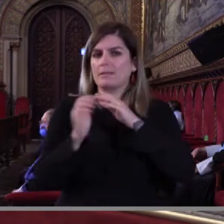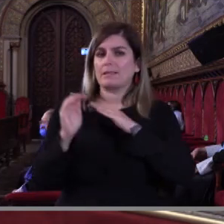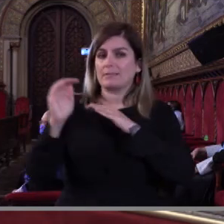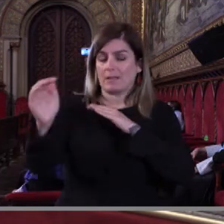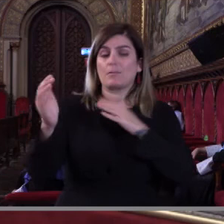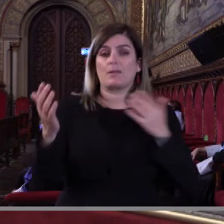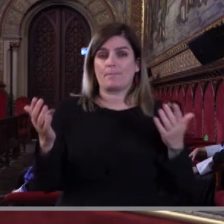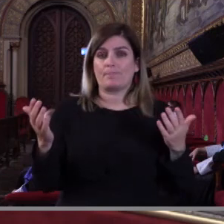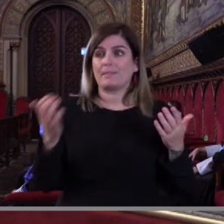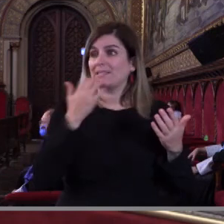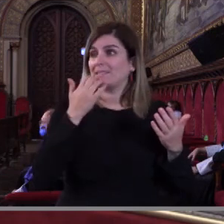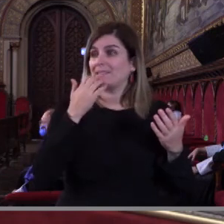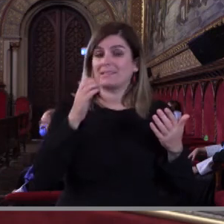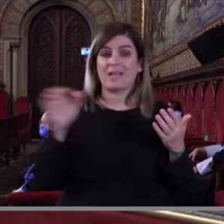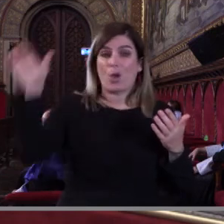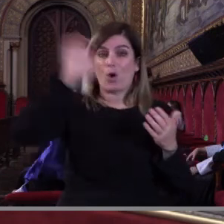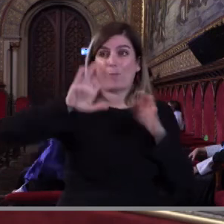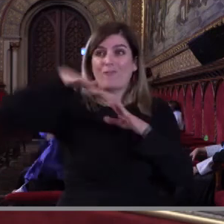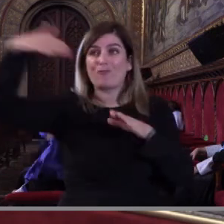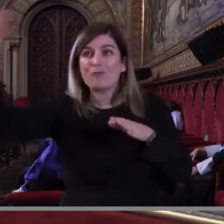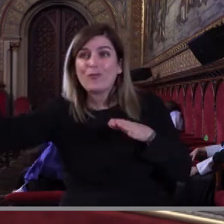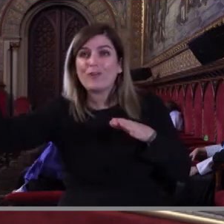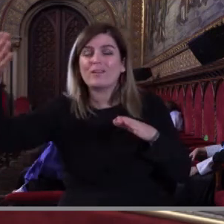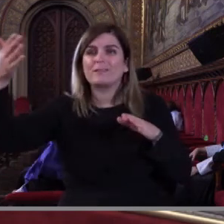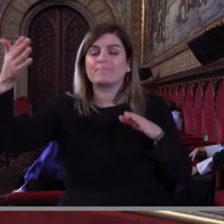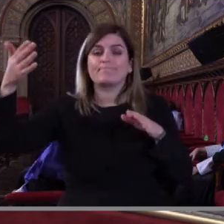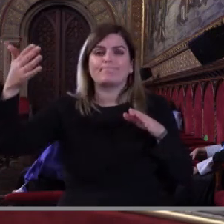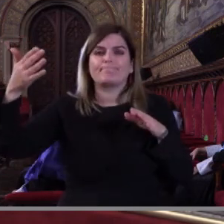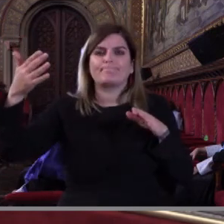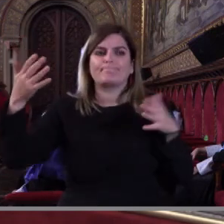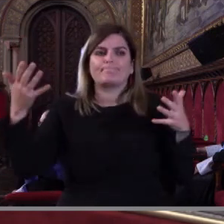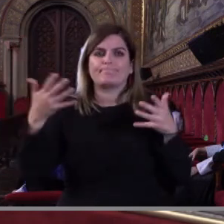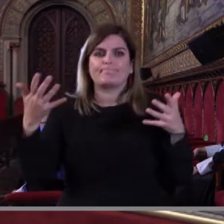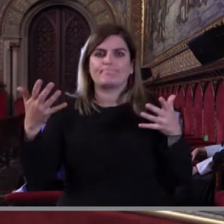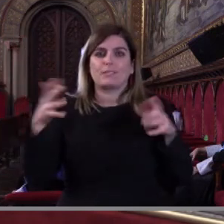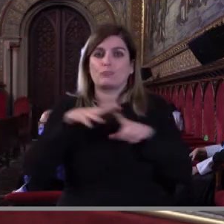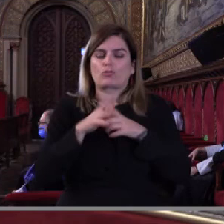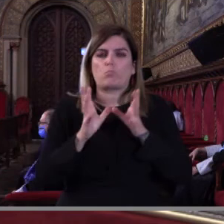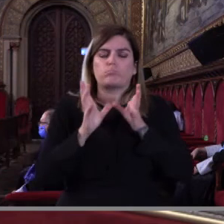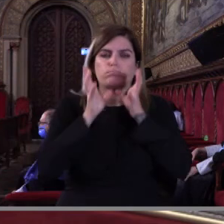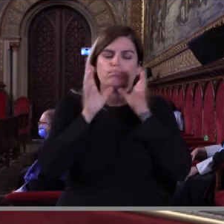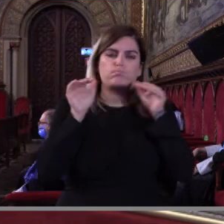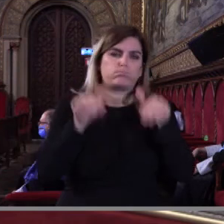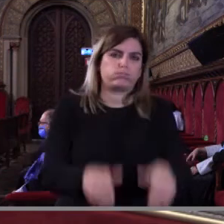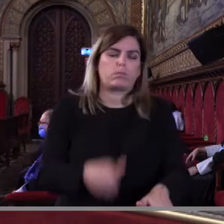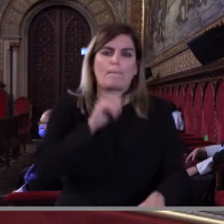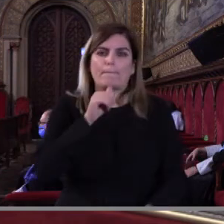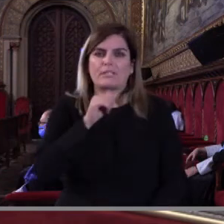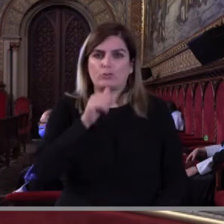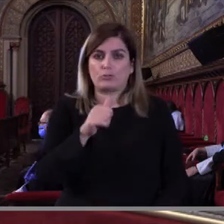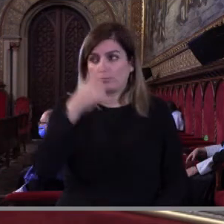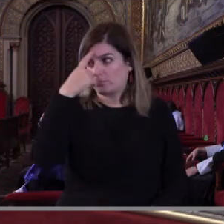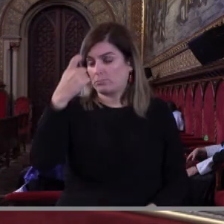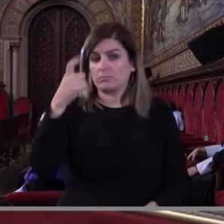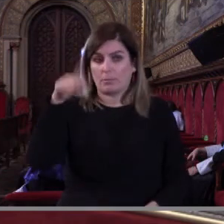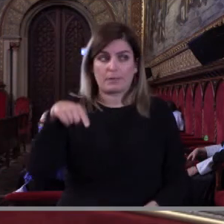fora d'aquest marc polític, econòmic, monetari, la situació seria molt pitjor. També voldria que es posés